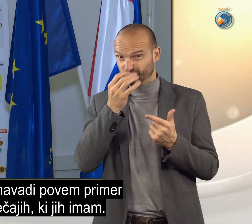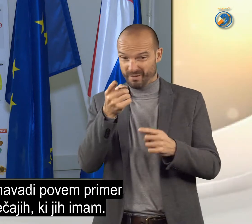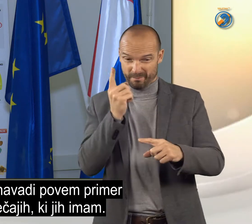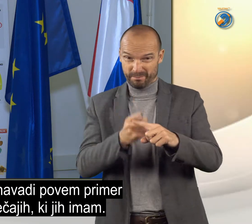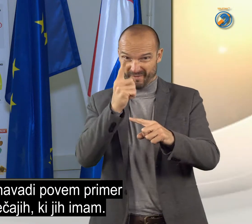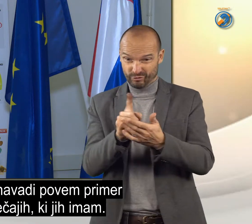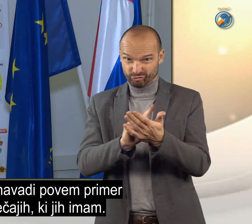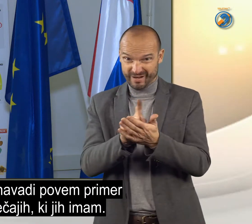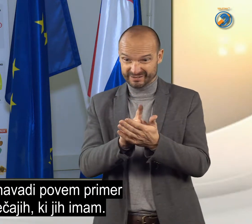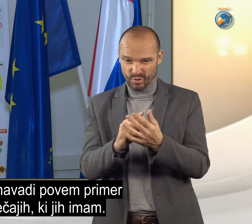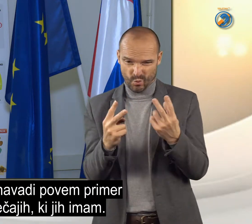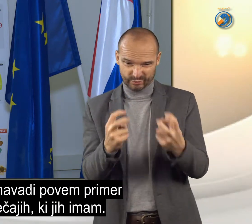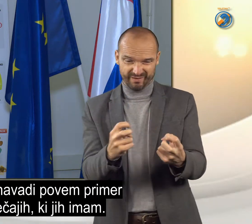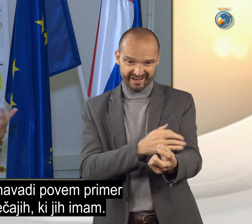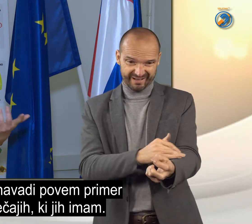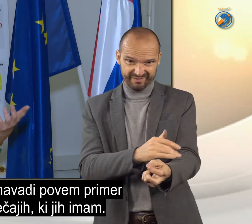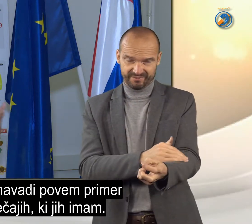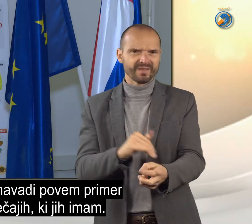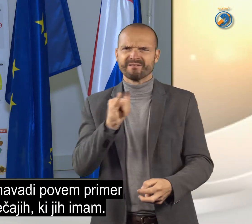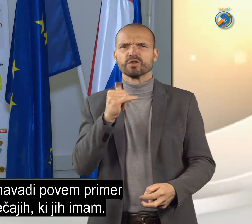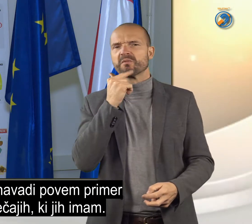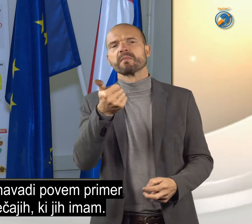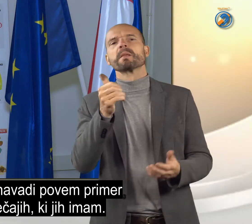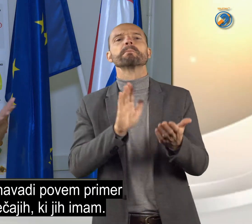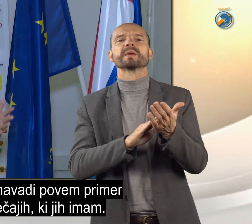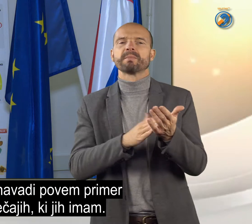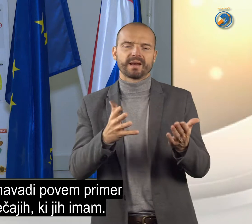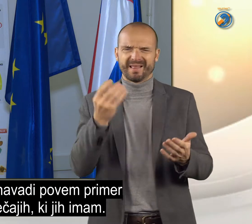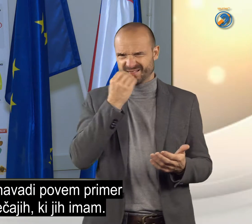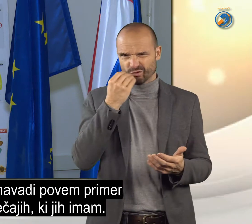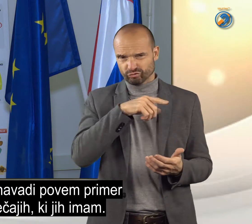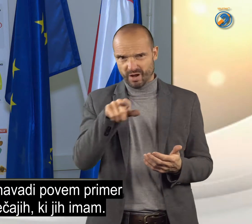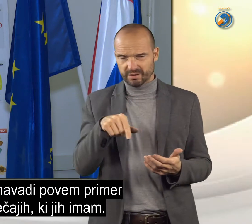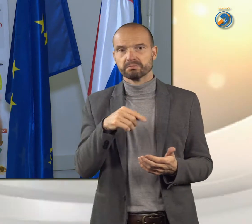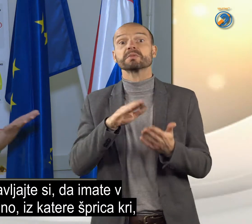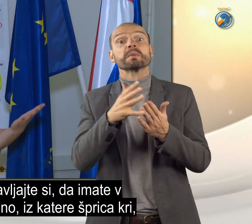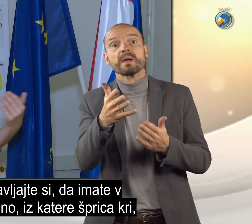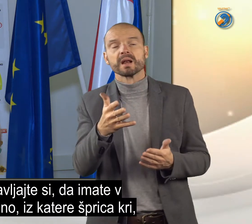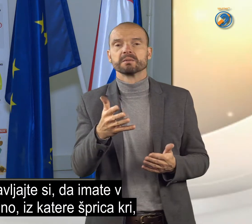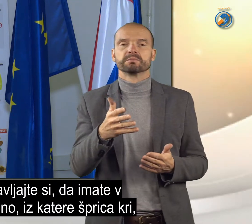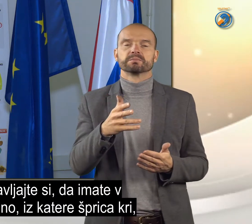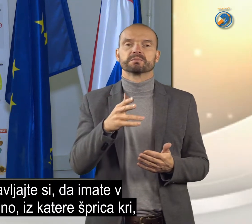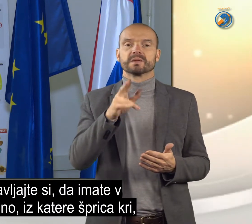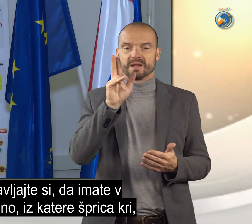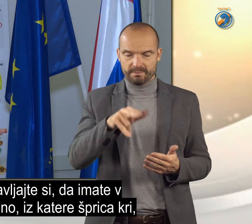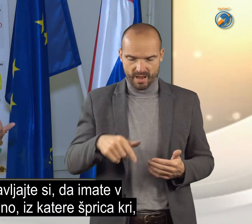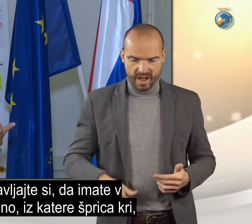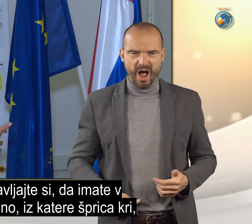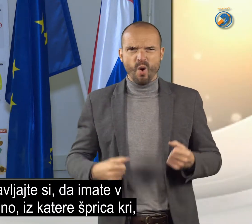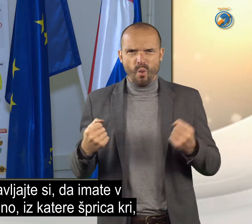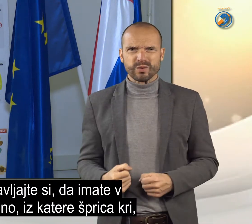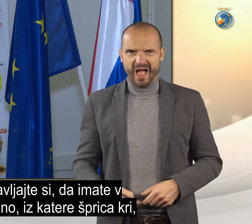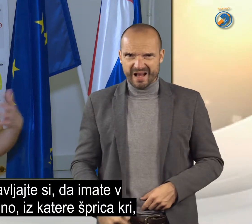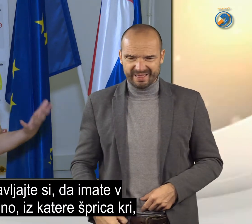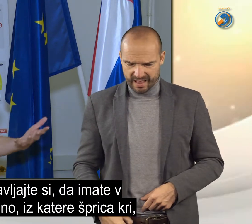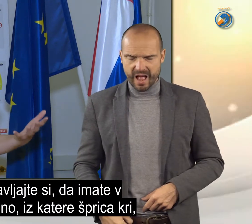boš ti prav čas ustavil krvavitev, jaz ponavadi povem primer na teh tečajih, ki jih imam, predstavljajte si, da imate v dimljah